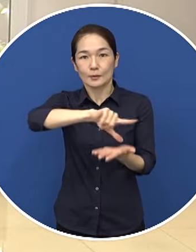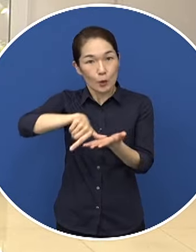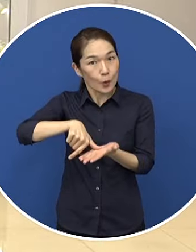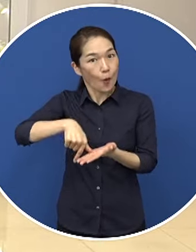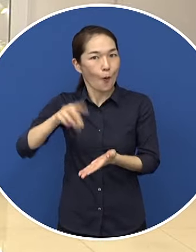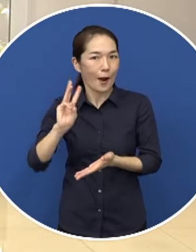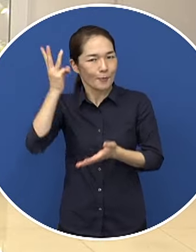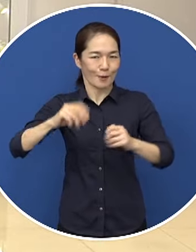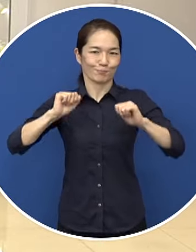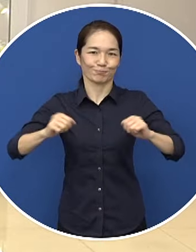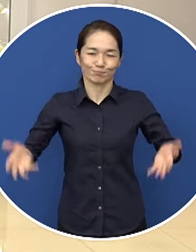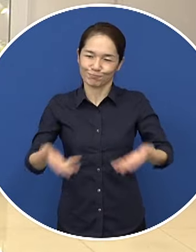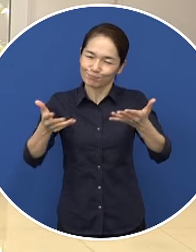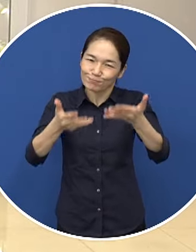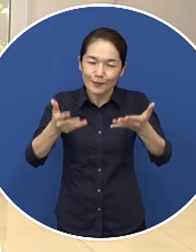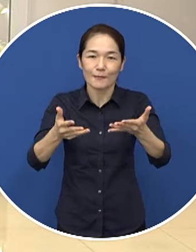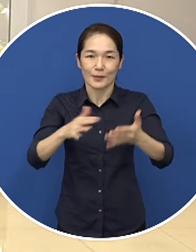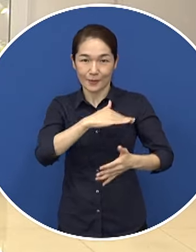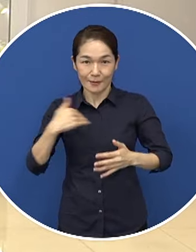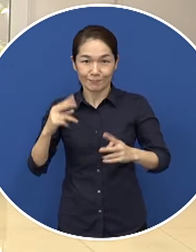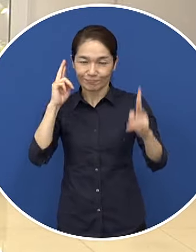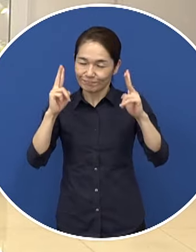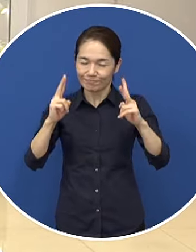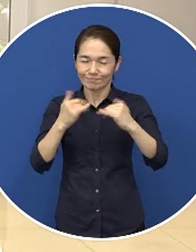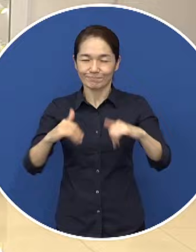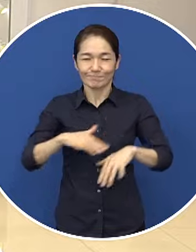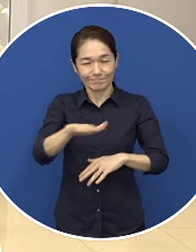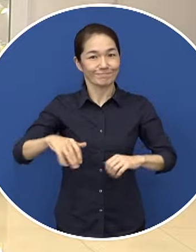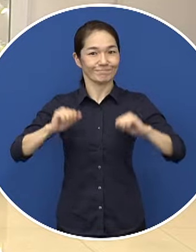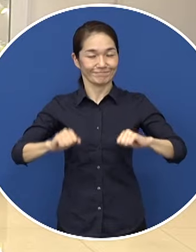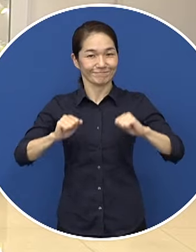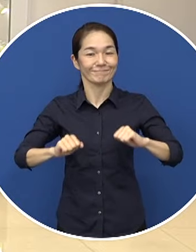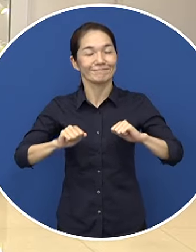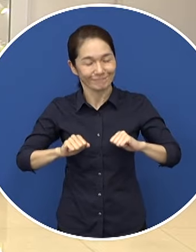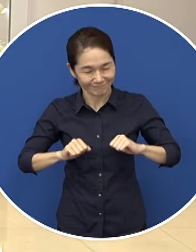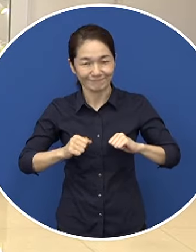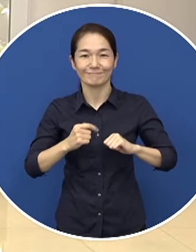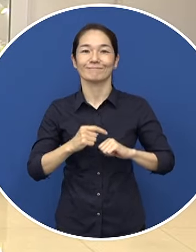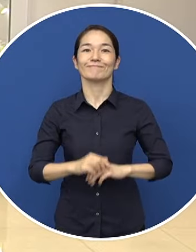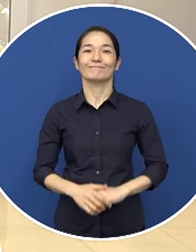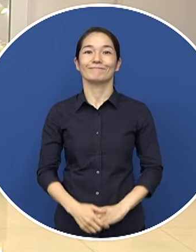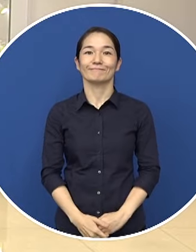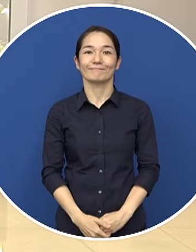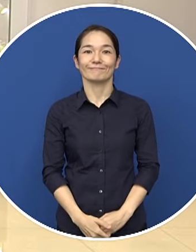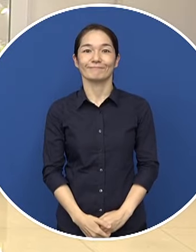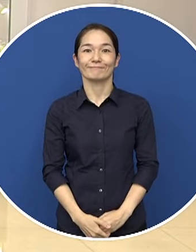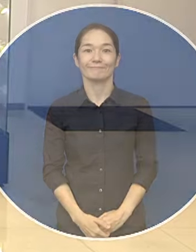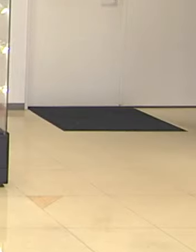地元鹿児島が元気になるように、社員一同前向きに頑張っていきます。